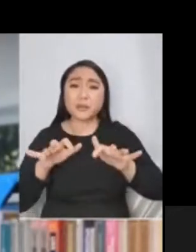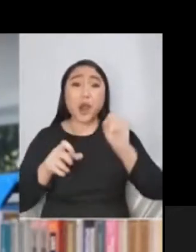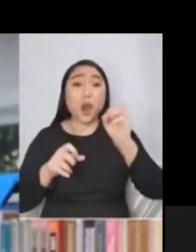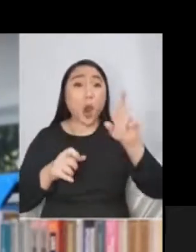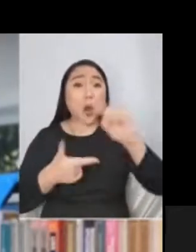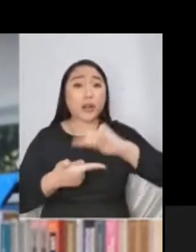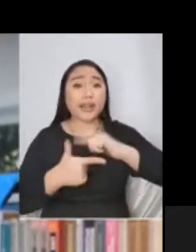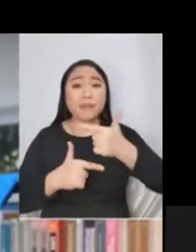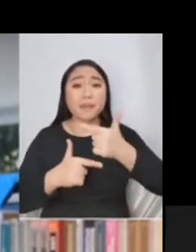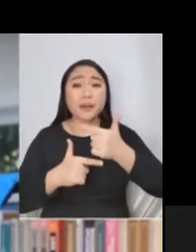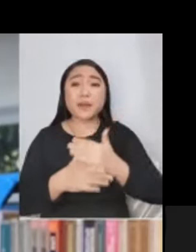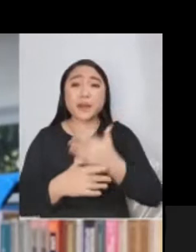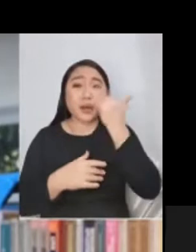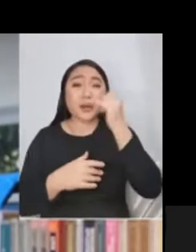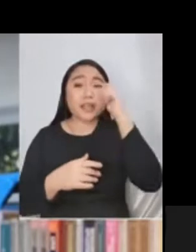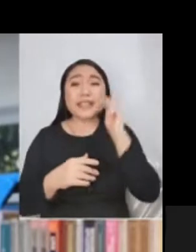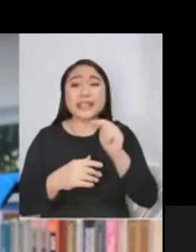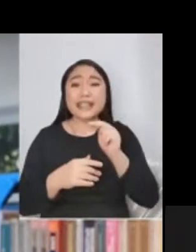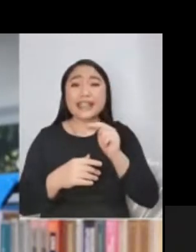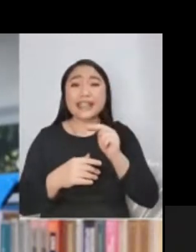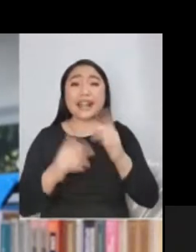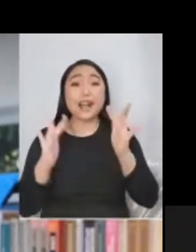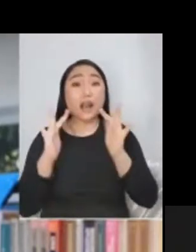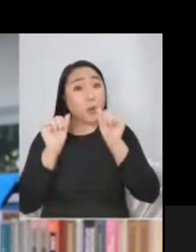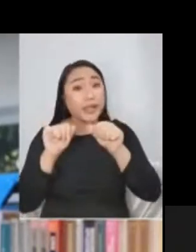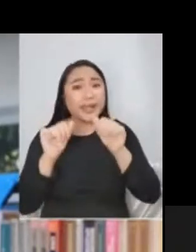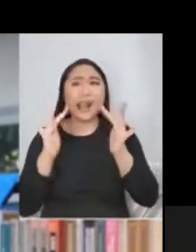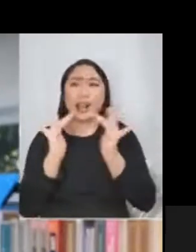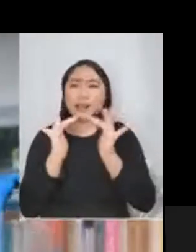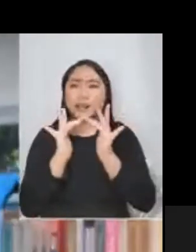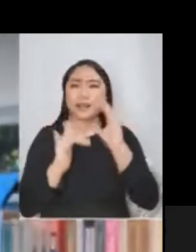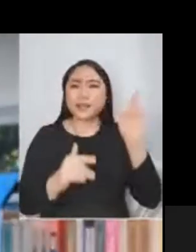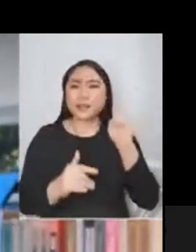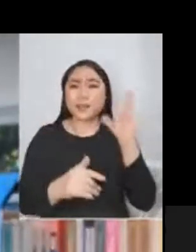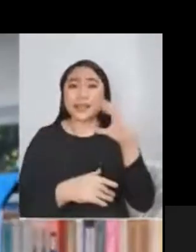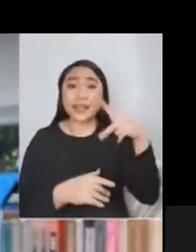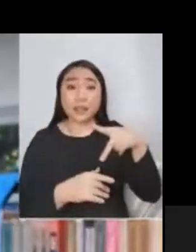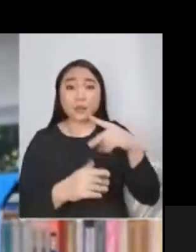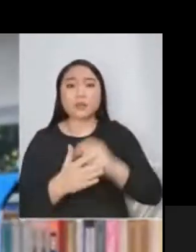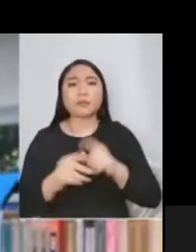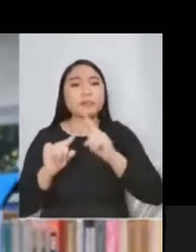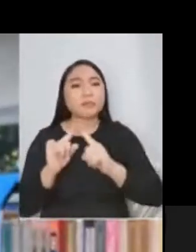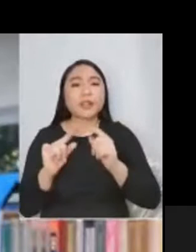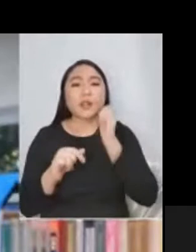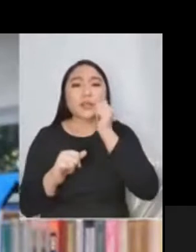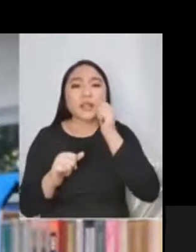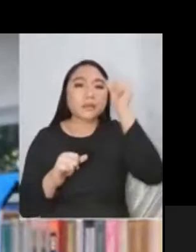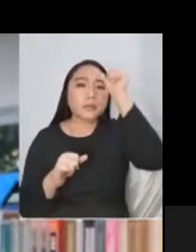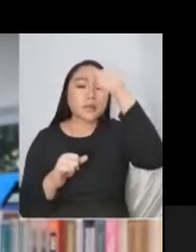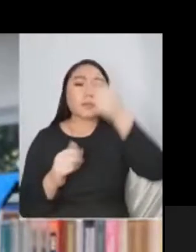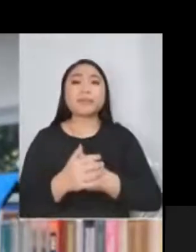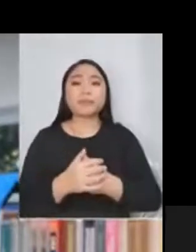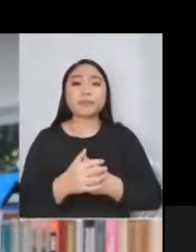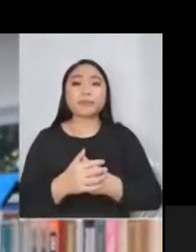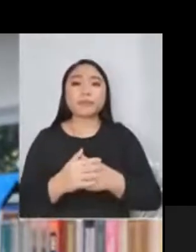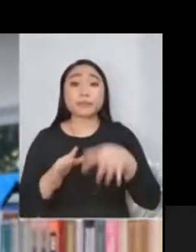ng laptop sapagkat pwede ka nang mag-online sa telepono lamang. Ngunit dapat nating parating tatandaan